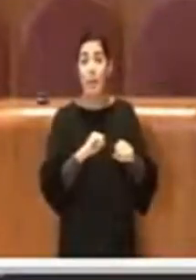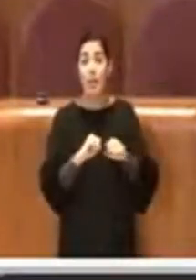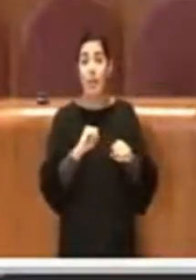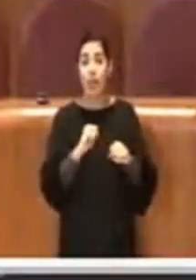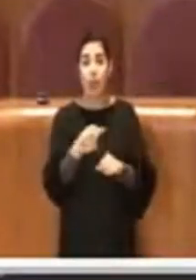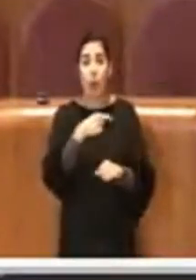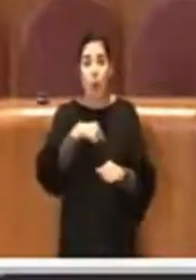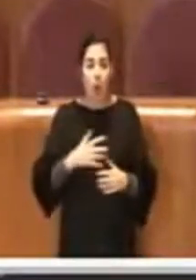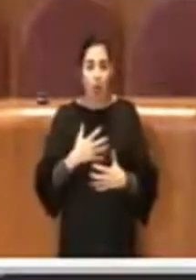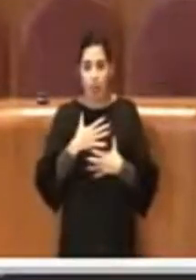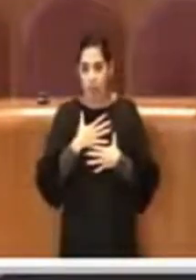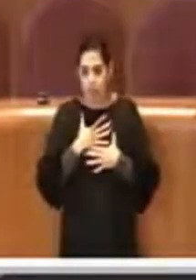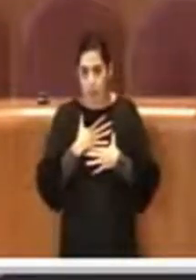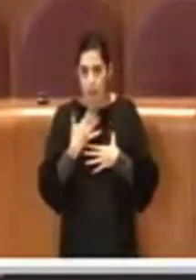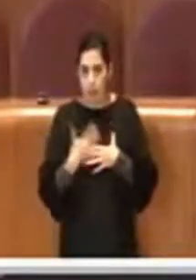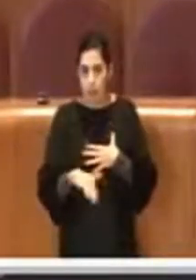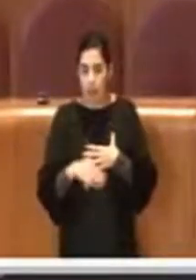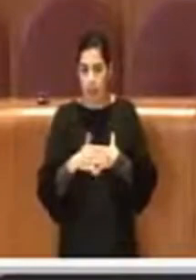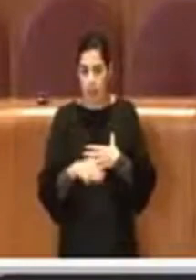con forte rammarico,